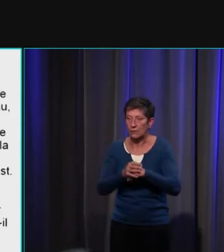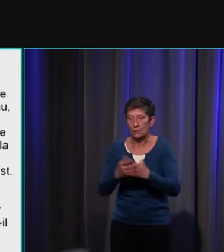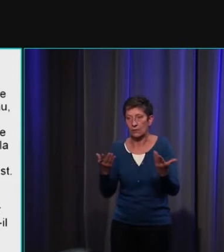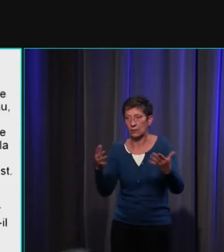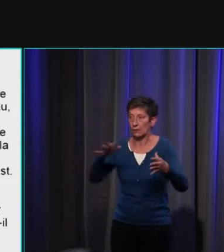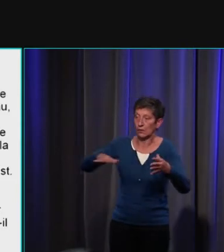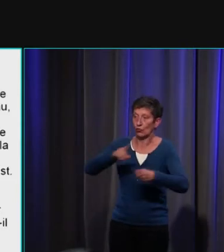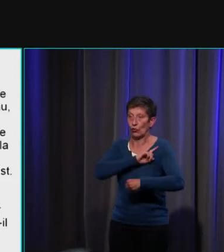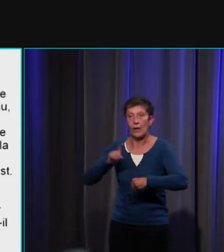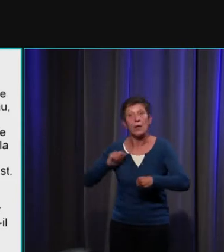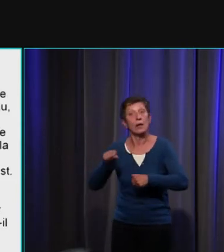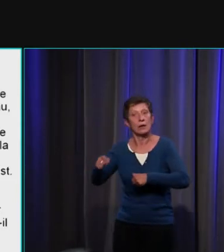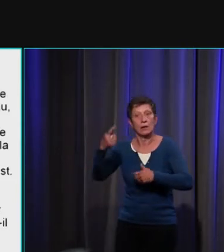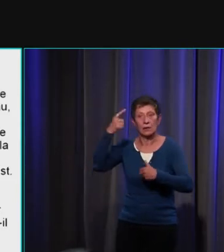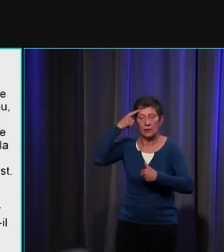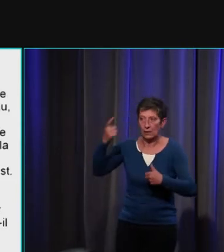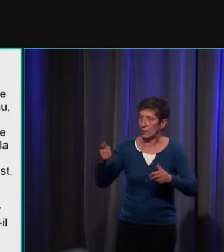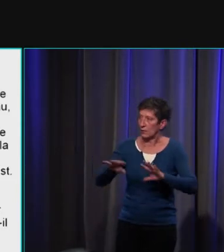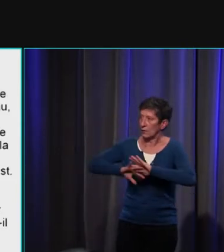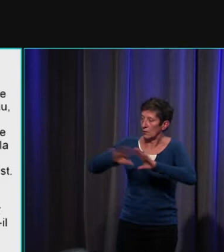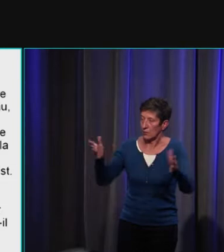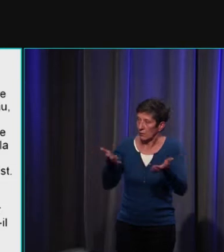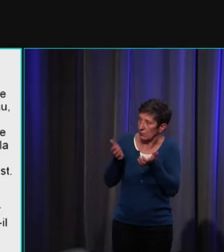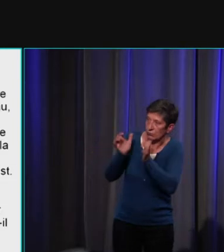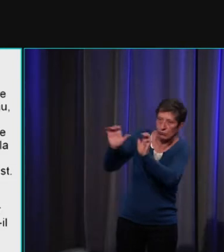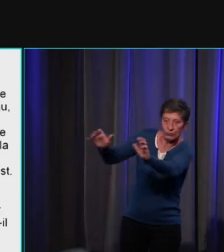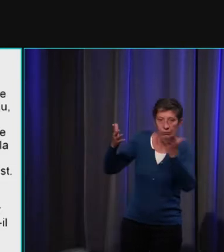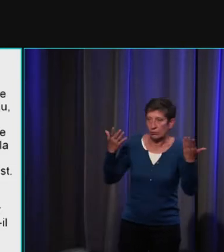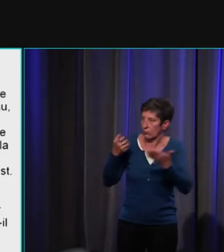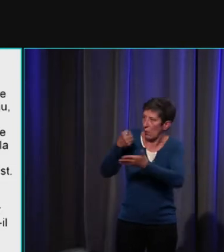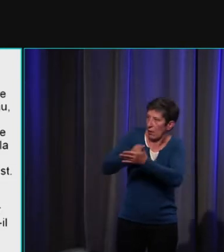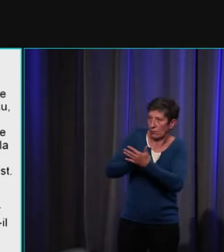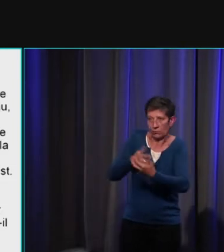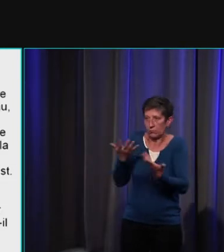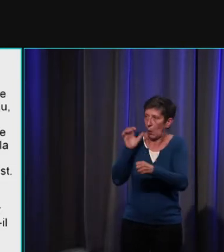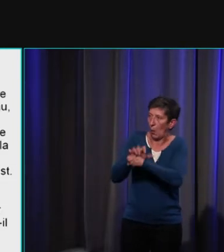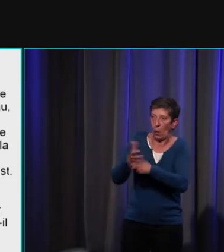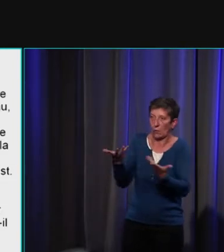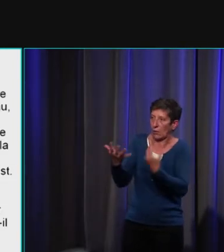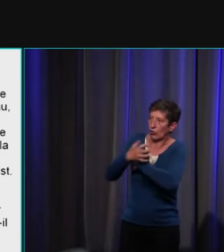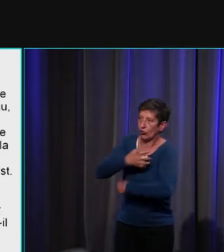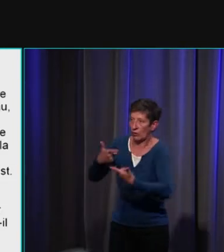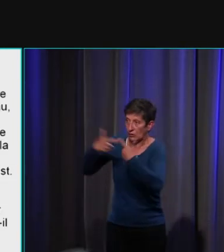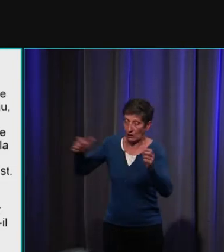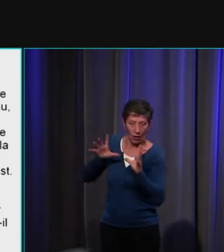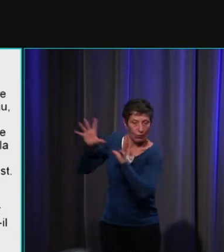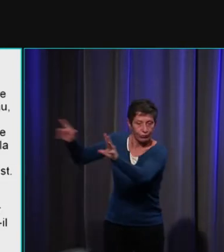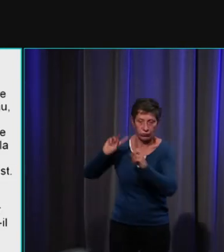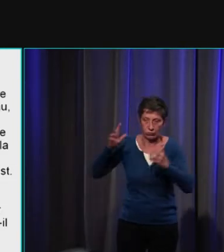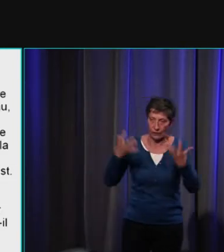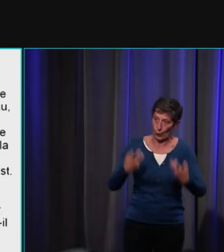moine d'ailleurs le combat éthique contre les propres passions comme un combat comme une guerre et il est particulièrement